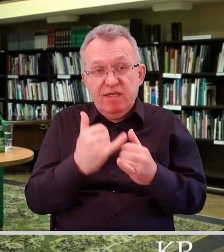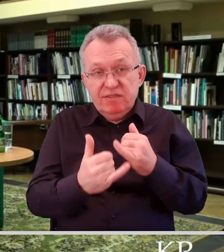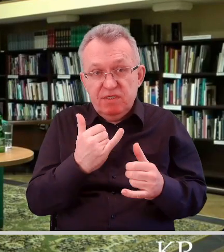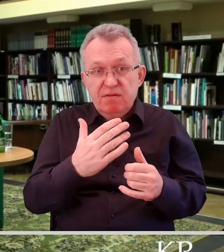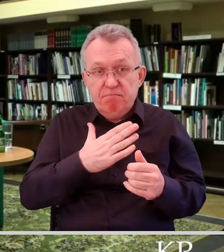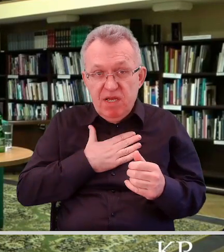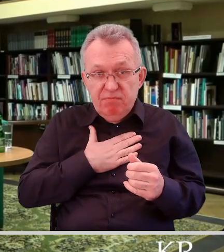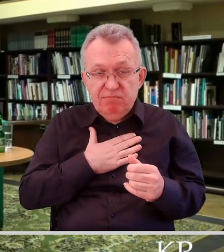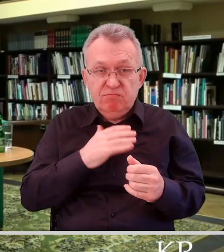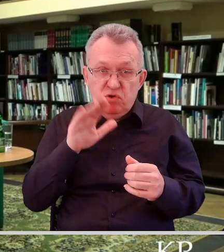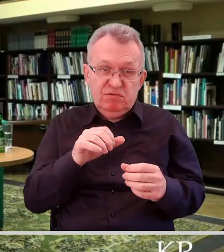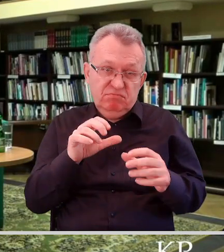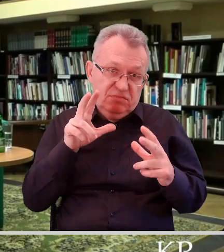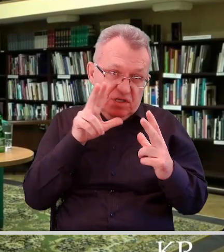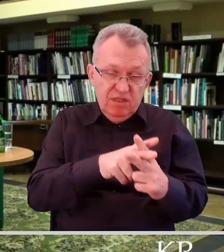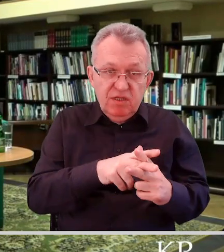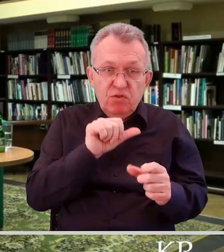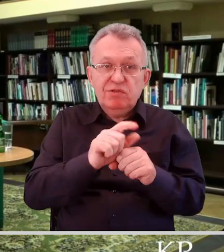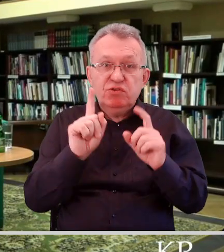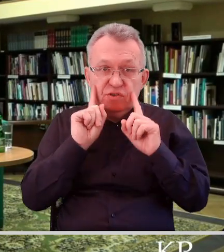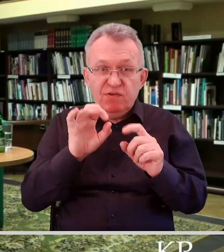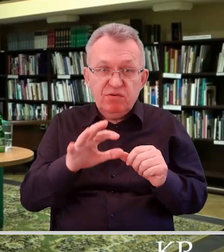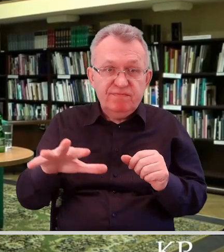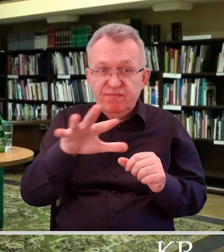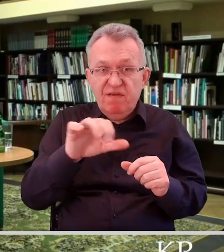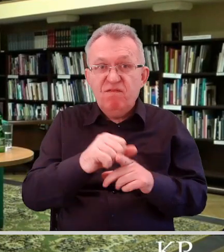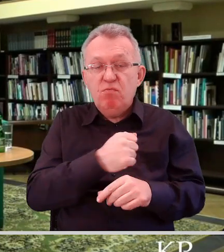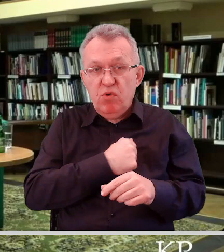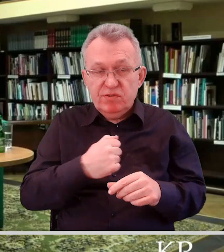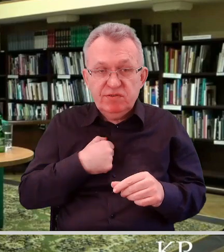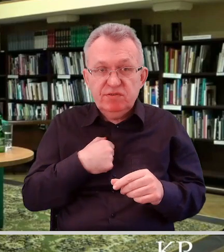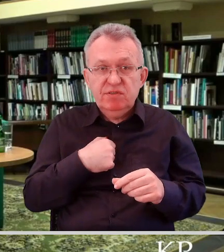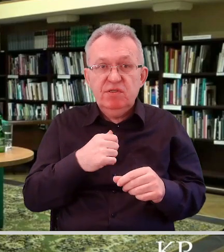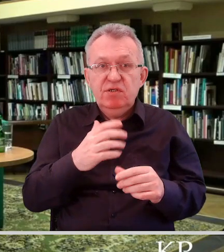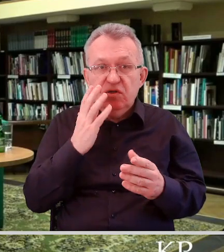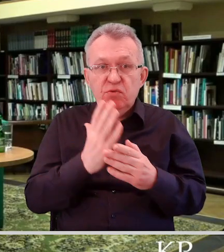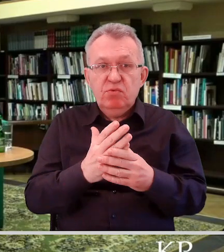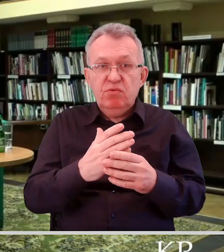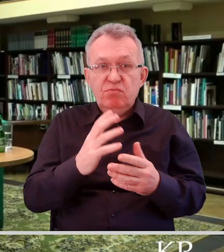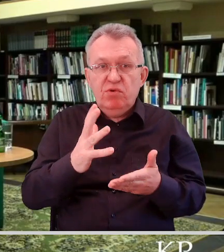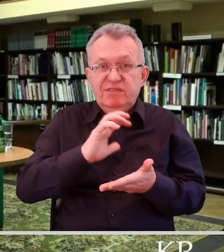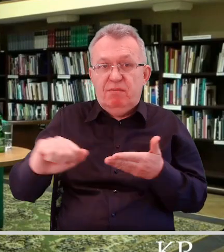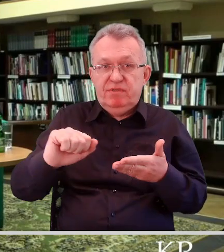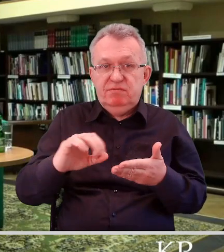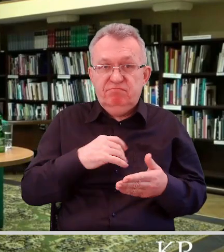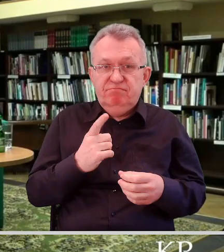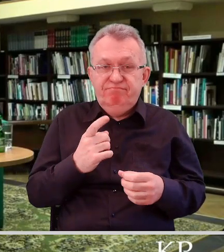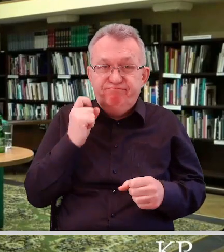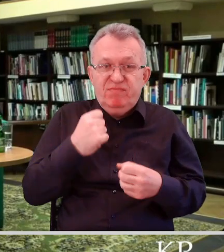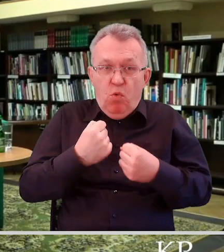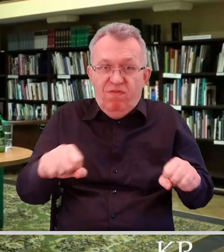mamy tę sprawczość, to ta rzeczywistość, która nas teraz otacza w Polsce, bardzo szybko może nam ją odebrać.